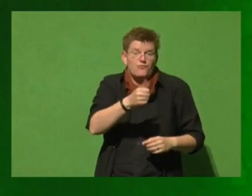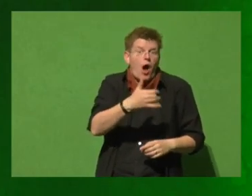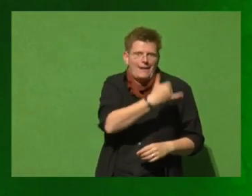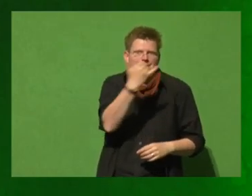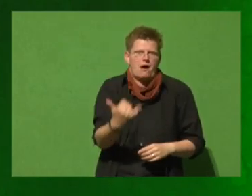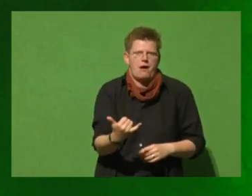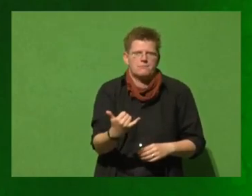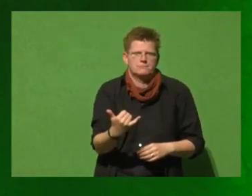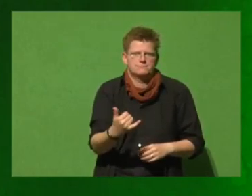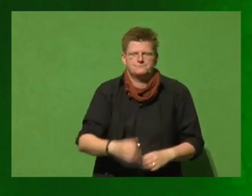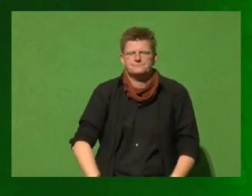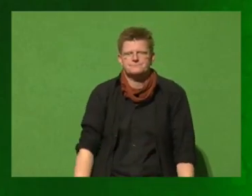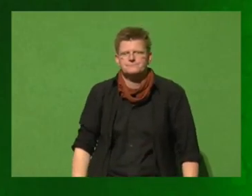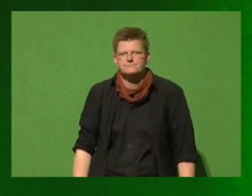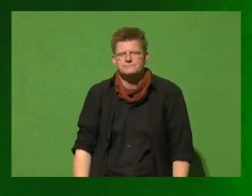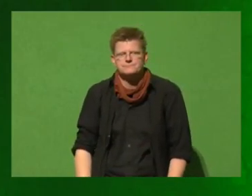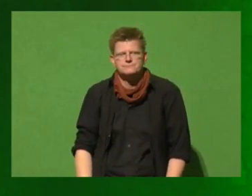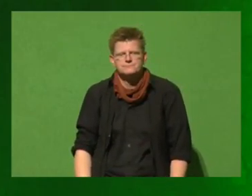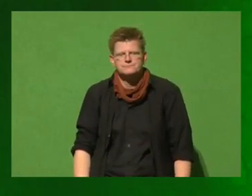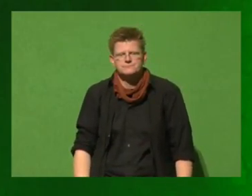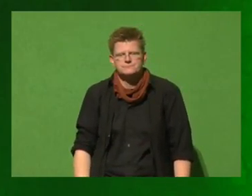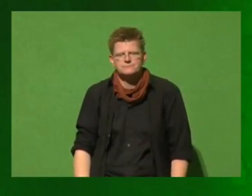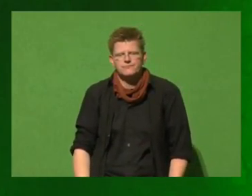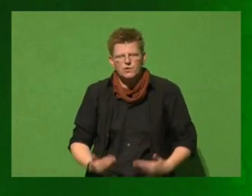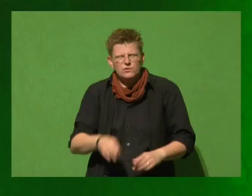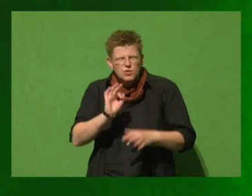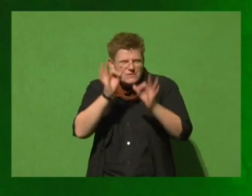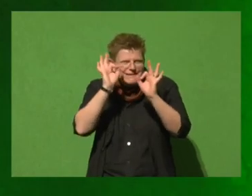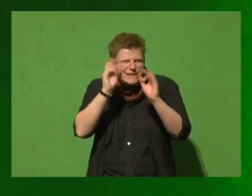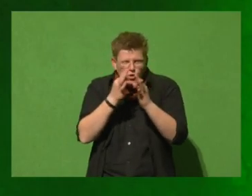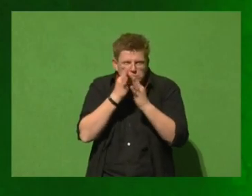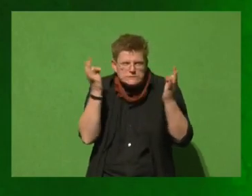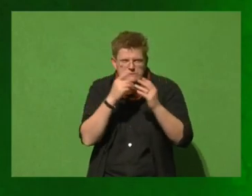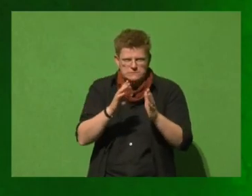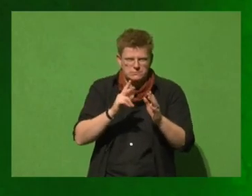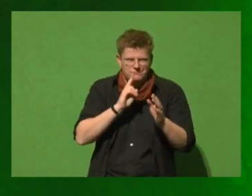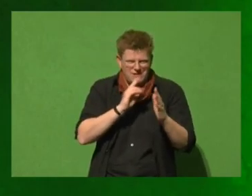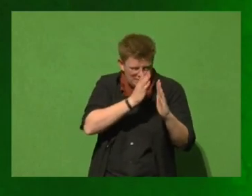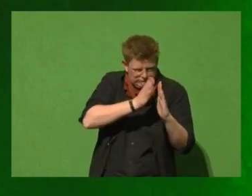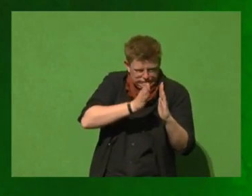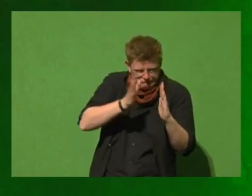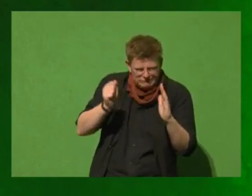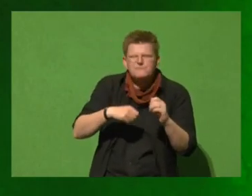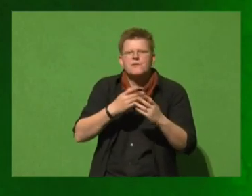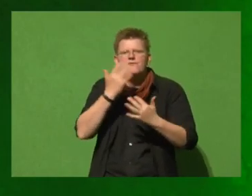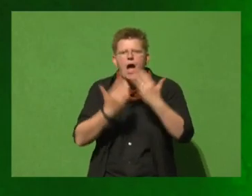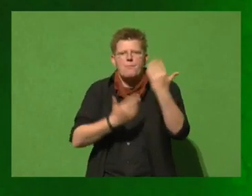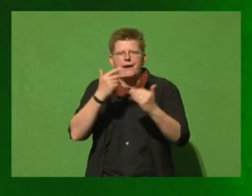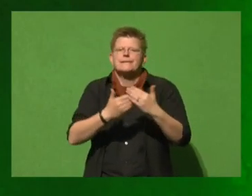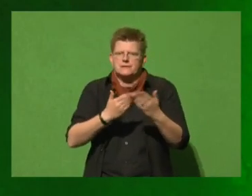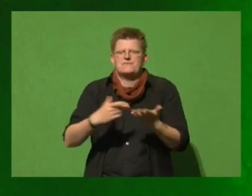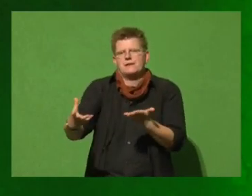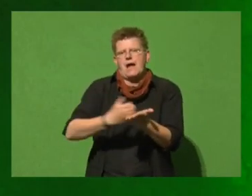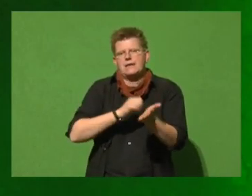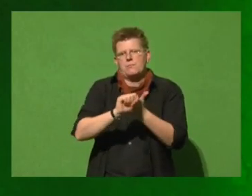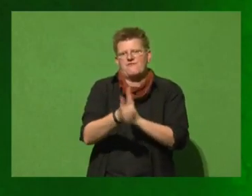wird ja runtergerechnet. Und das wird ja taggenau abgerechnet, deswegen haben wir dort jetzt Einnahmeverluste. Bei den sonstigen Einnahmen